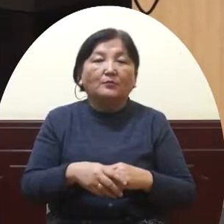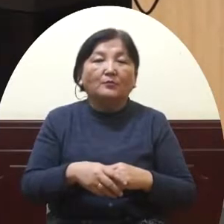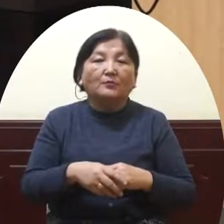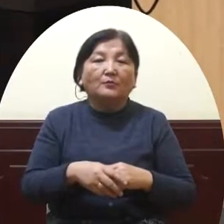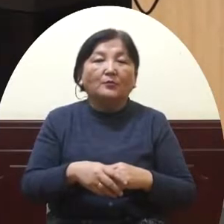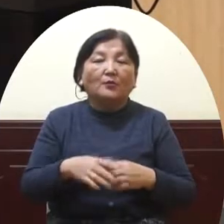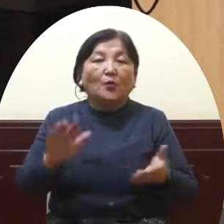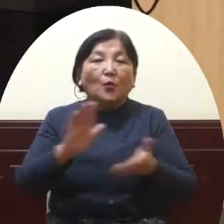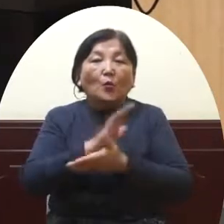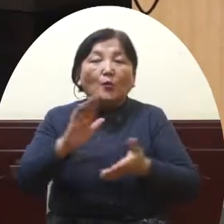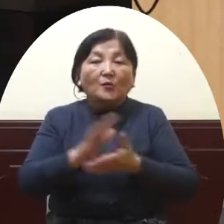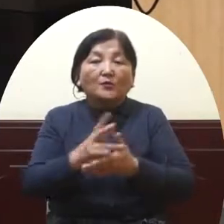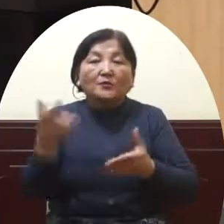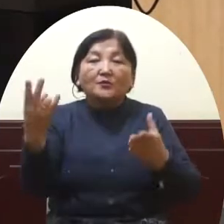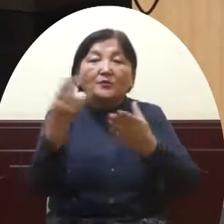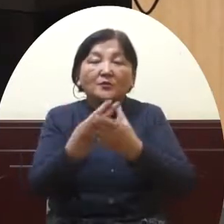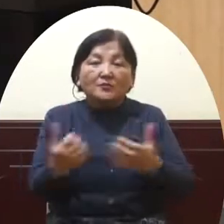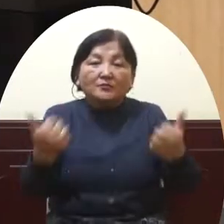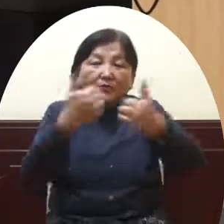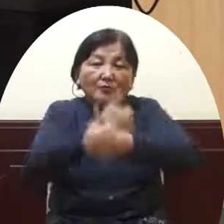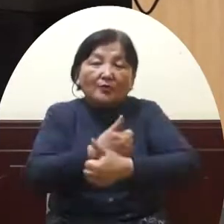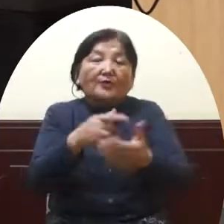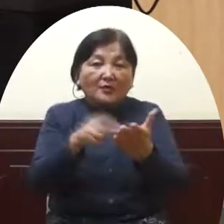уул нь бол их хурдан цэгцэрх асуудал нэг чухал байгаа юм л да.